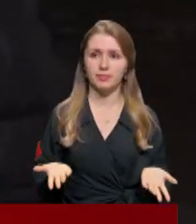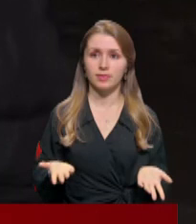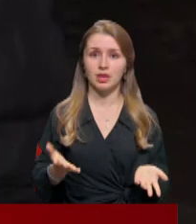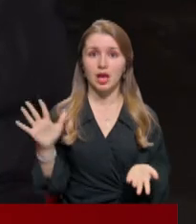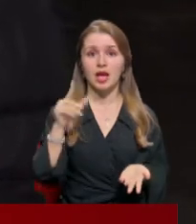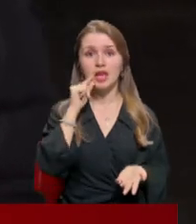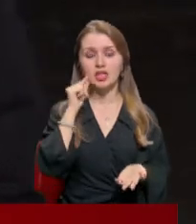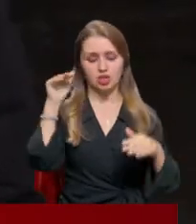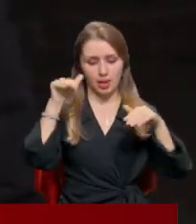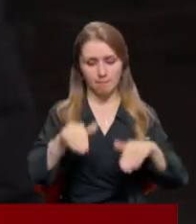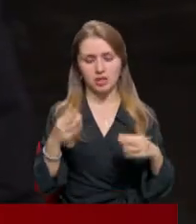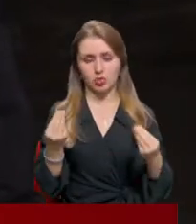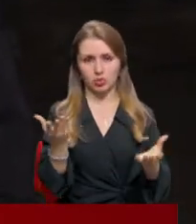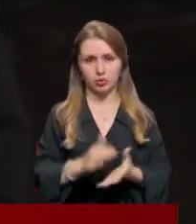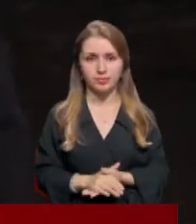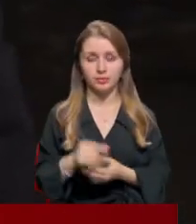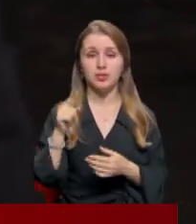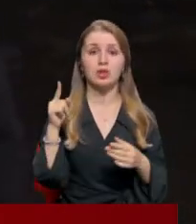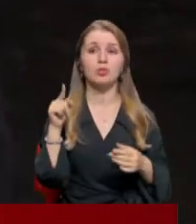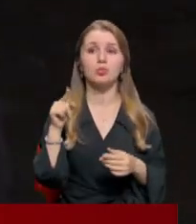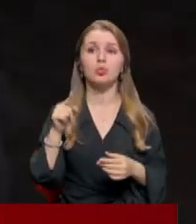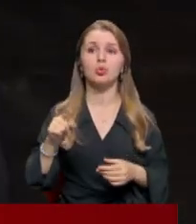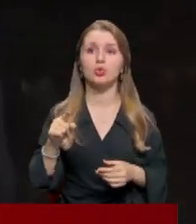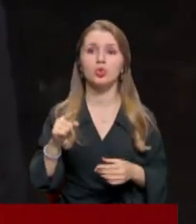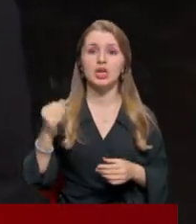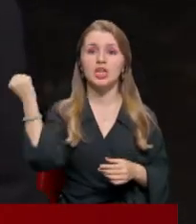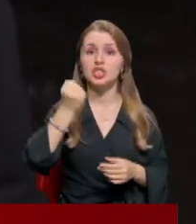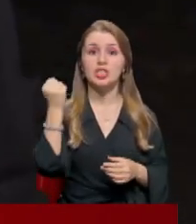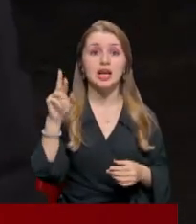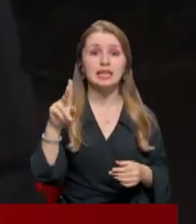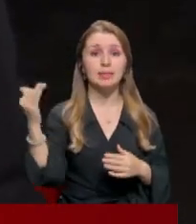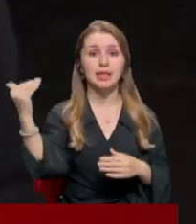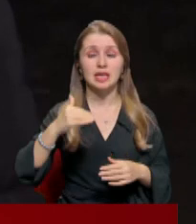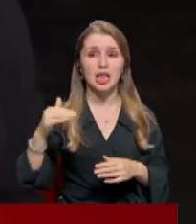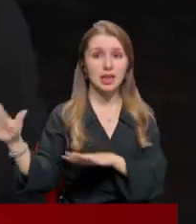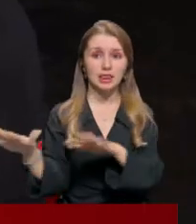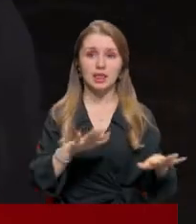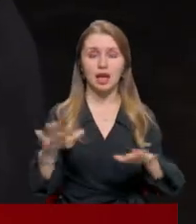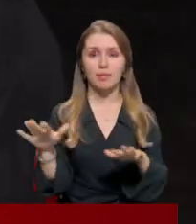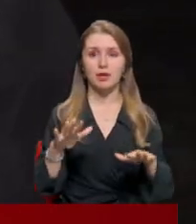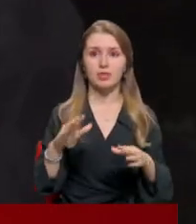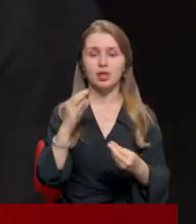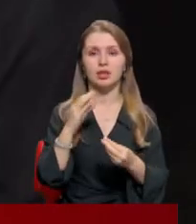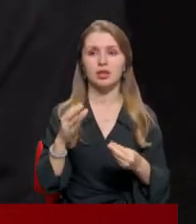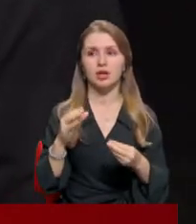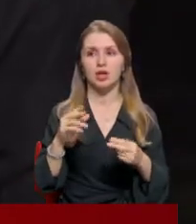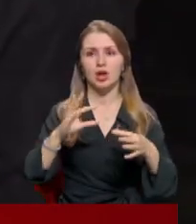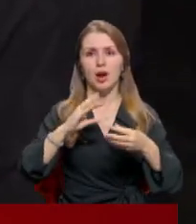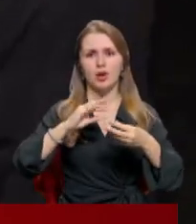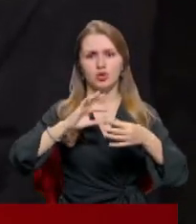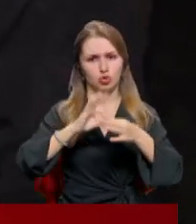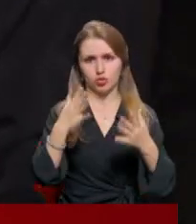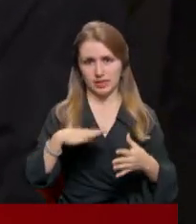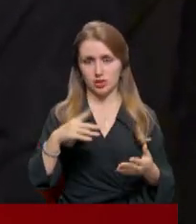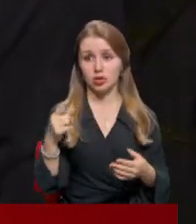ve 50 kişiye mezar oldu. Aynen. Siz bu cinayet gibi gelen felaketin aydınlatılmasını istiyorsunuz. Tabii ki ben